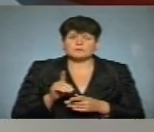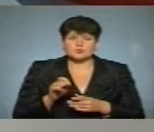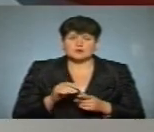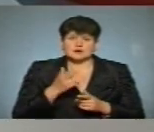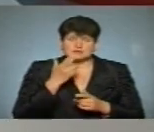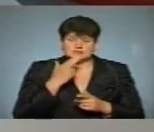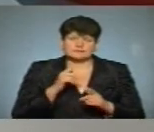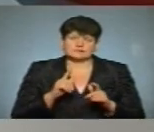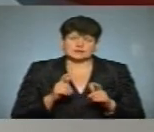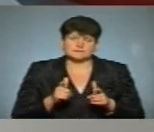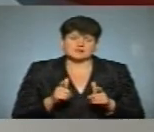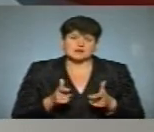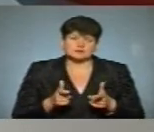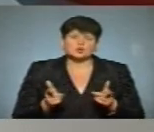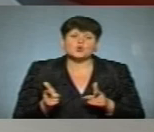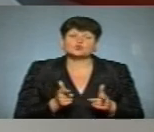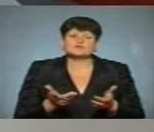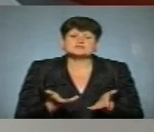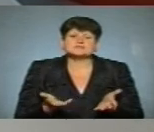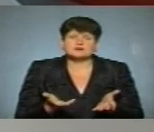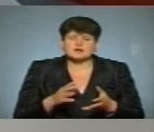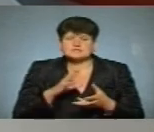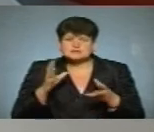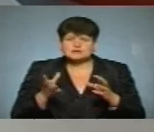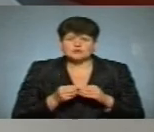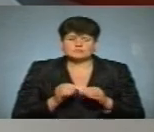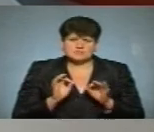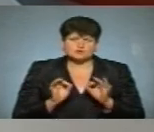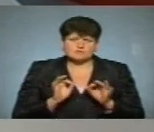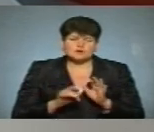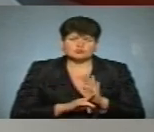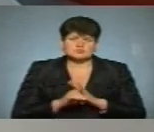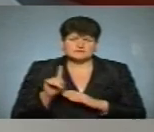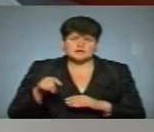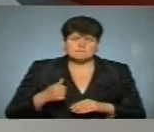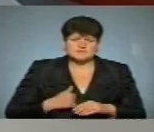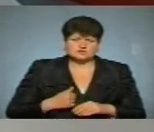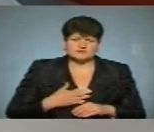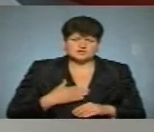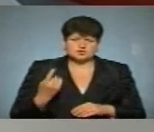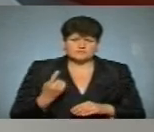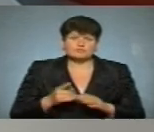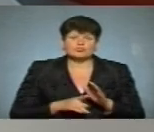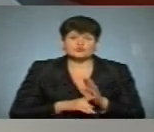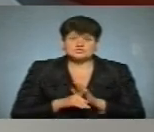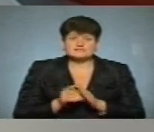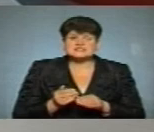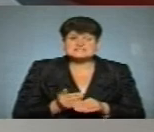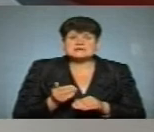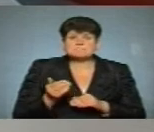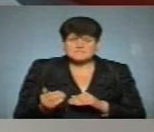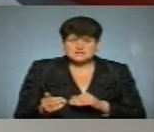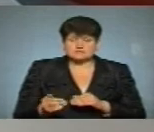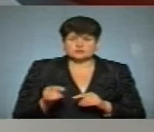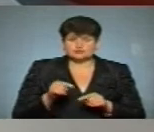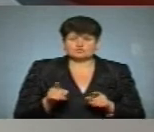карантин, готовність яка, чи взагалом нормально стартував цей призов в нашій області? Ну, він стартував з запізненням в зв'язку з тим, що